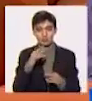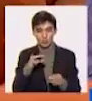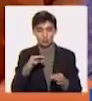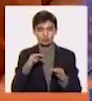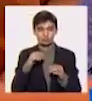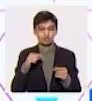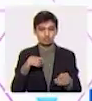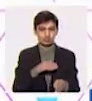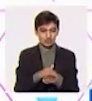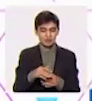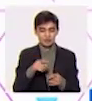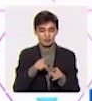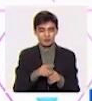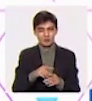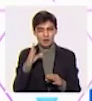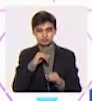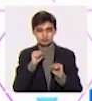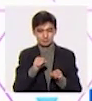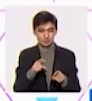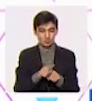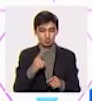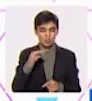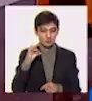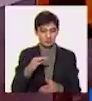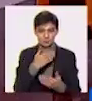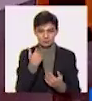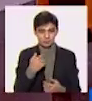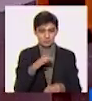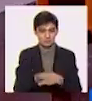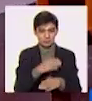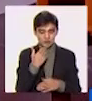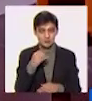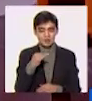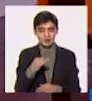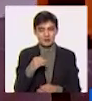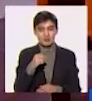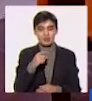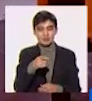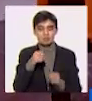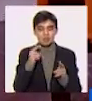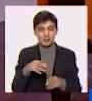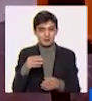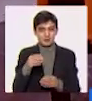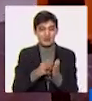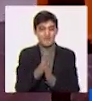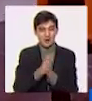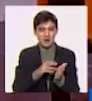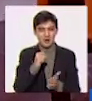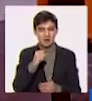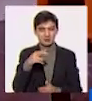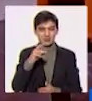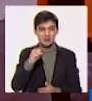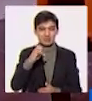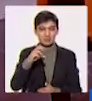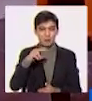айтамыз. Тікелей дәлелі жоқ. Кстати, смотрите, у нас еще есть вот одно интересное такое средство, адраспан, да? Вот давайте